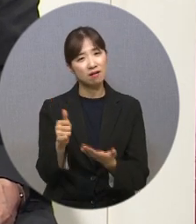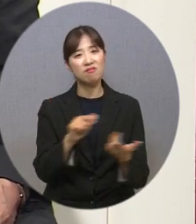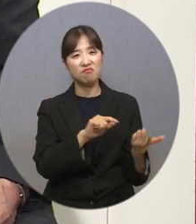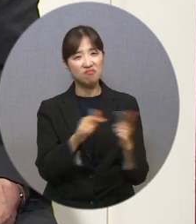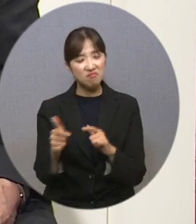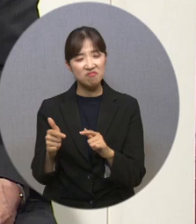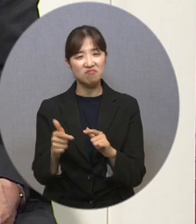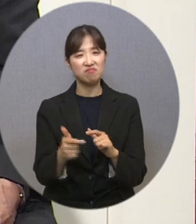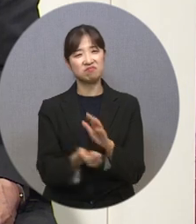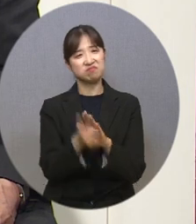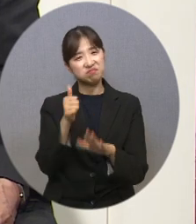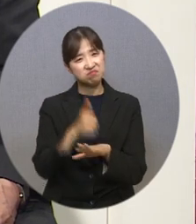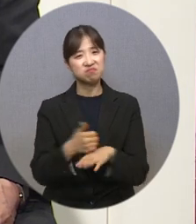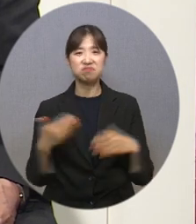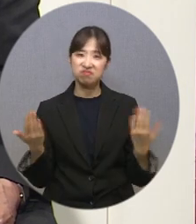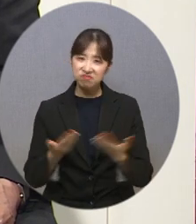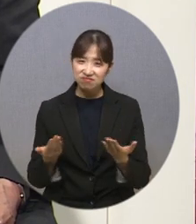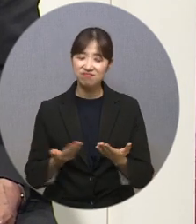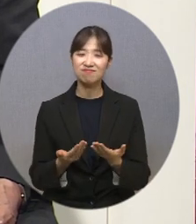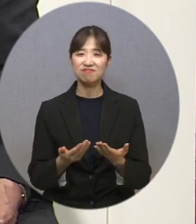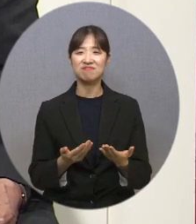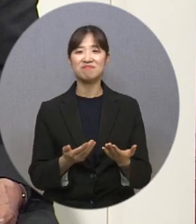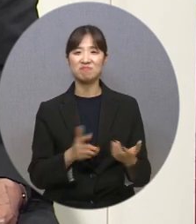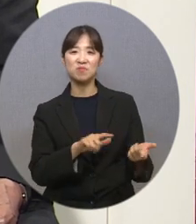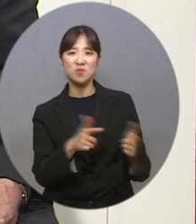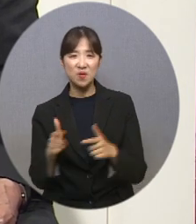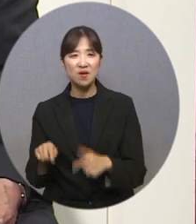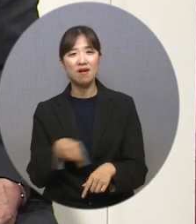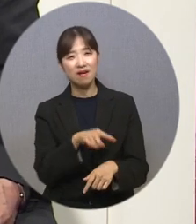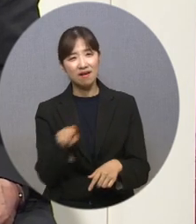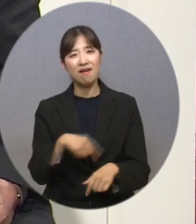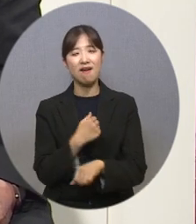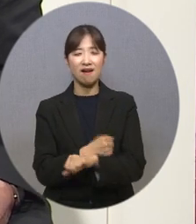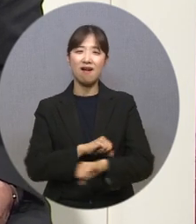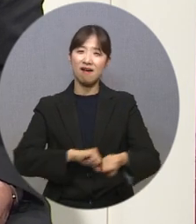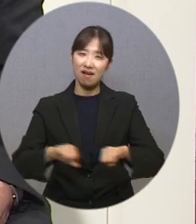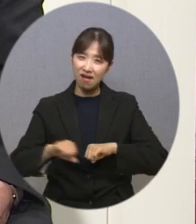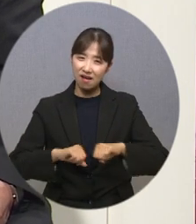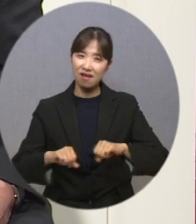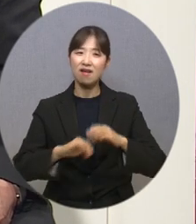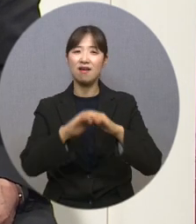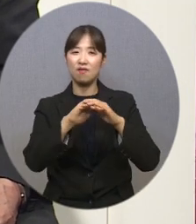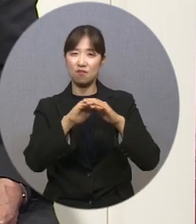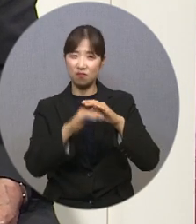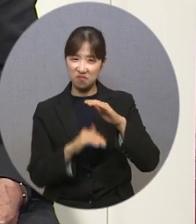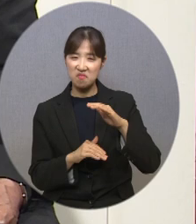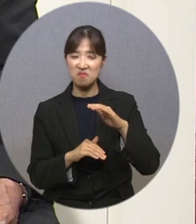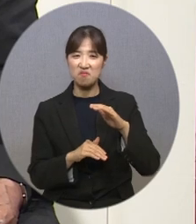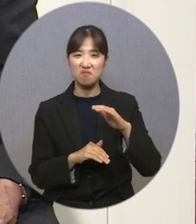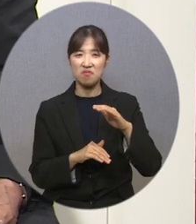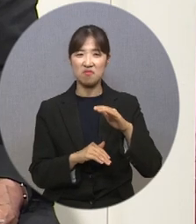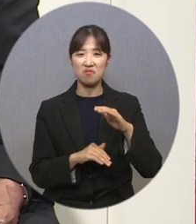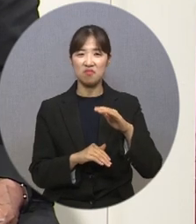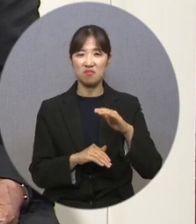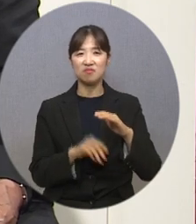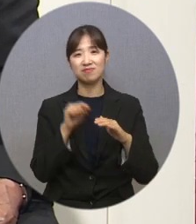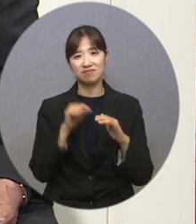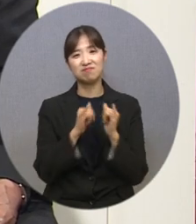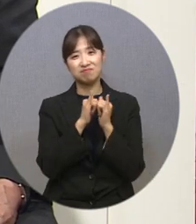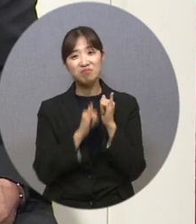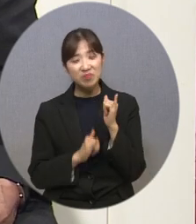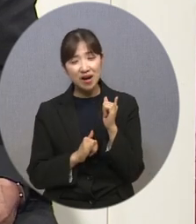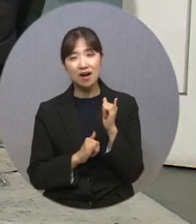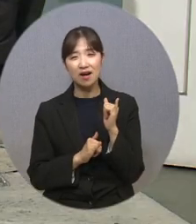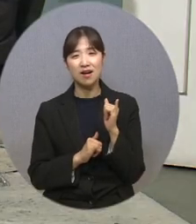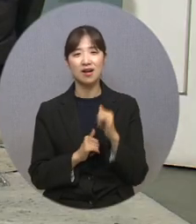가지 업적이나 치적이나 그분이 해왔던 그 여러 가지 스토리 내용이